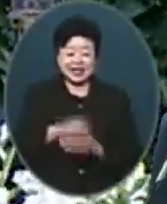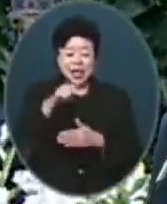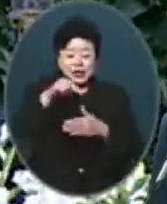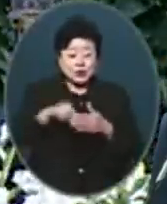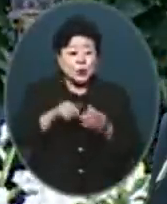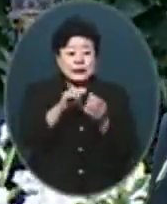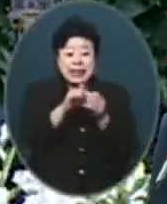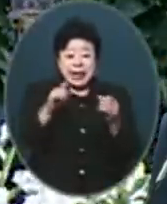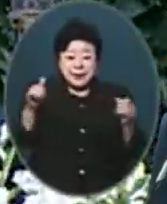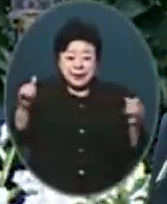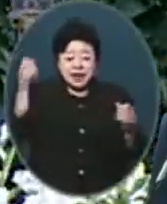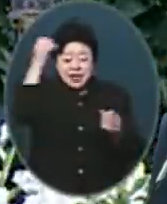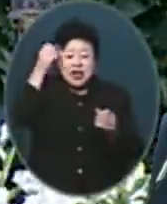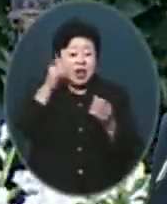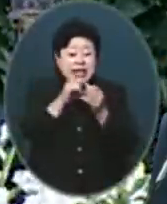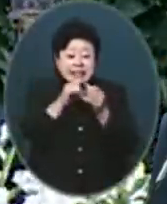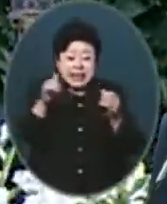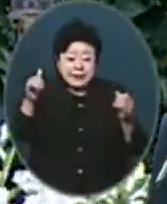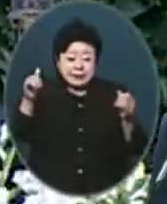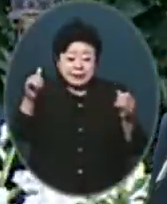속사람, 영의 사람이